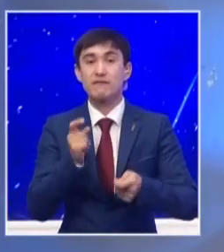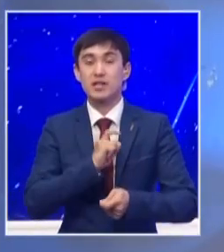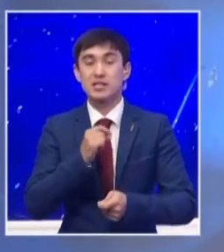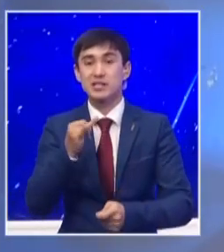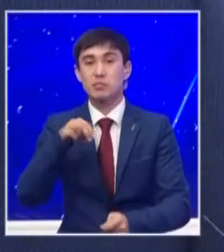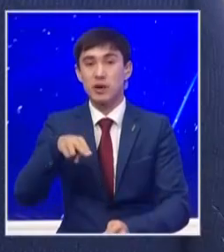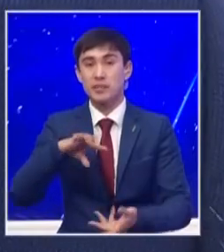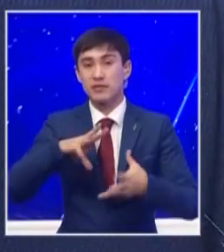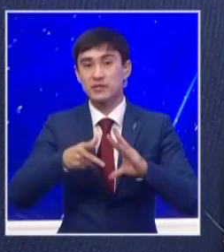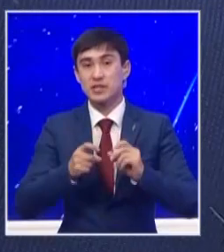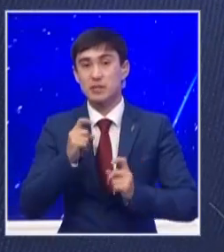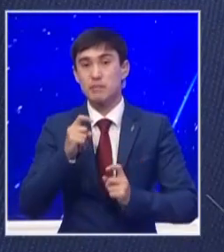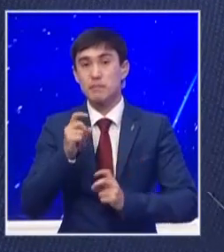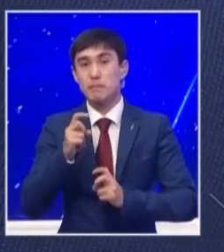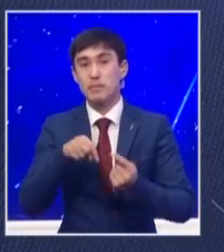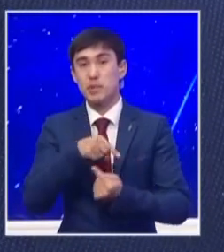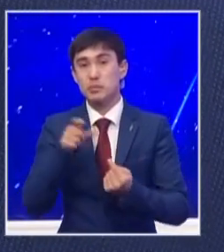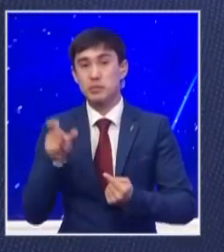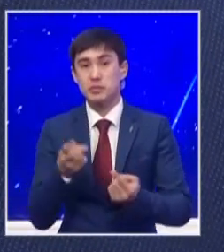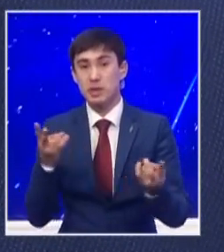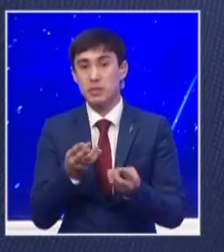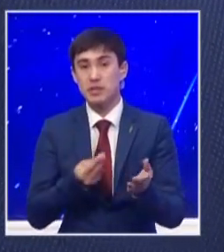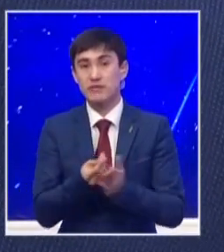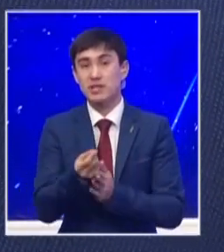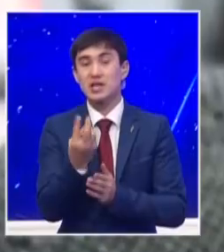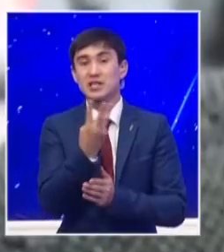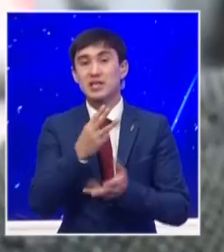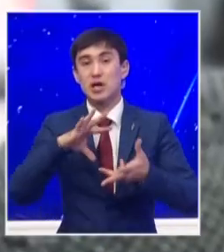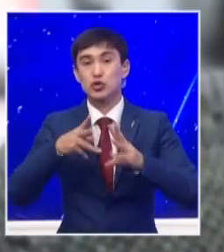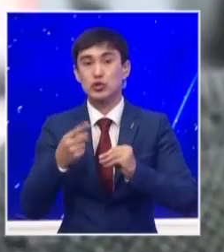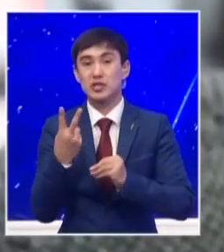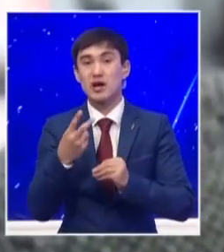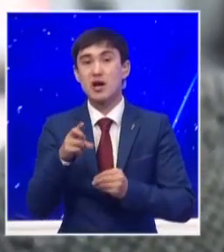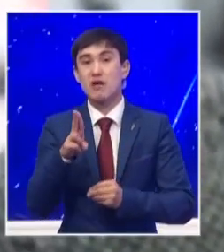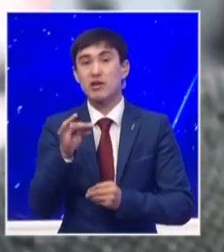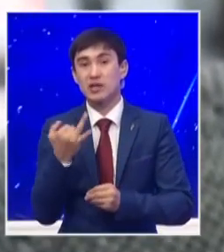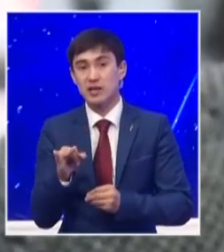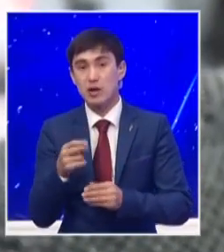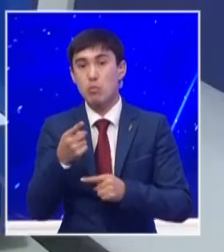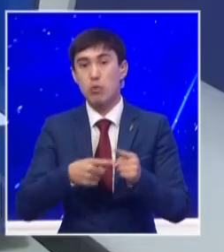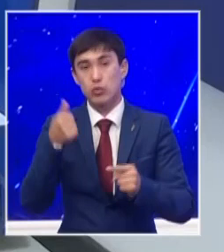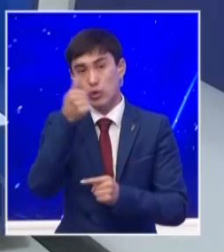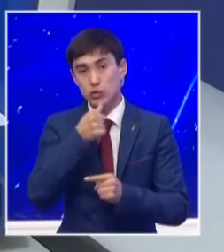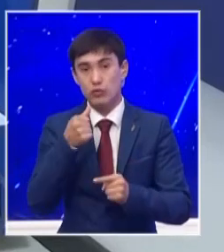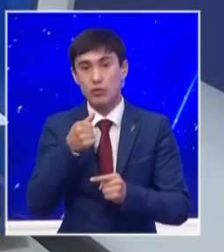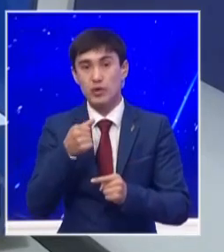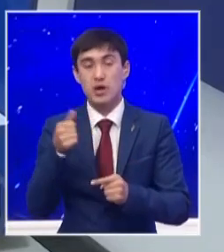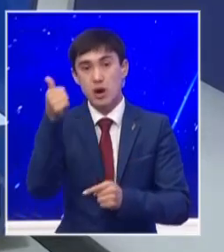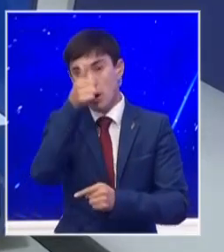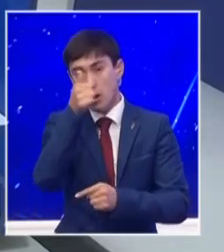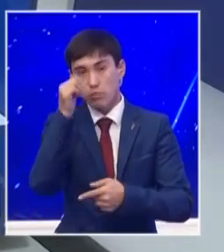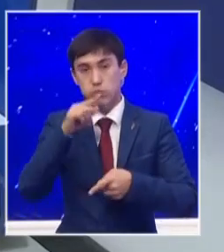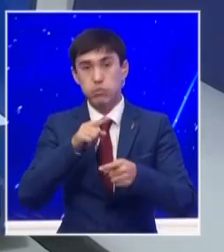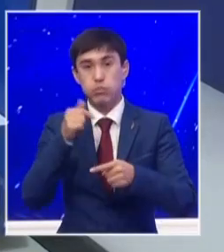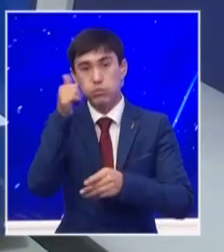ИП в целом предпринимателям необходимо будет сдать три вида отчётов это квартальный полугодовой и и годовой